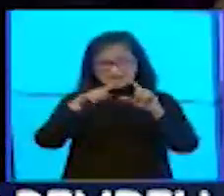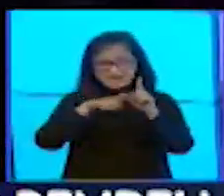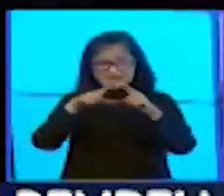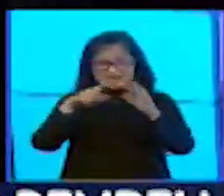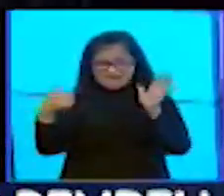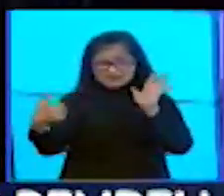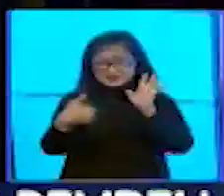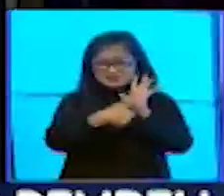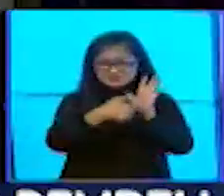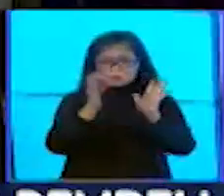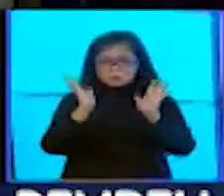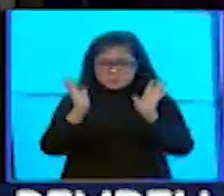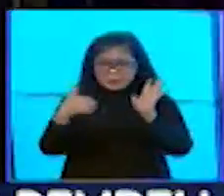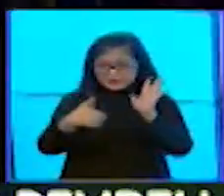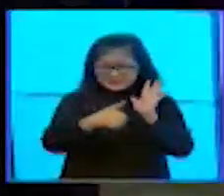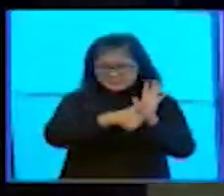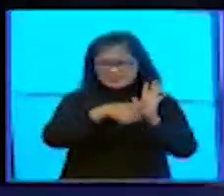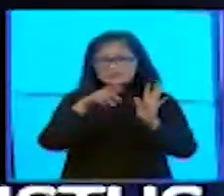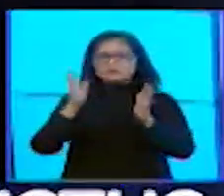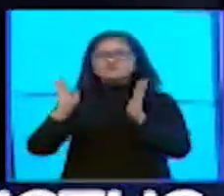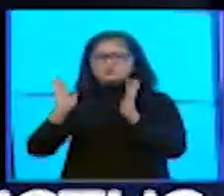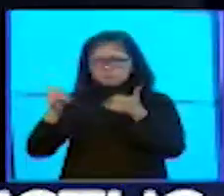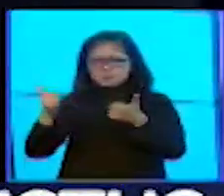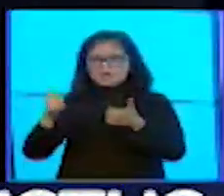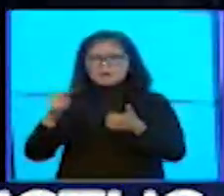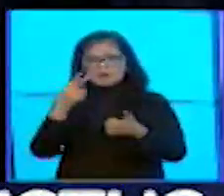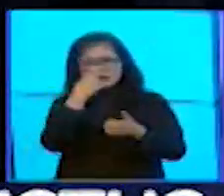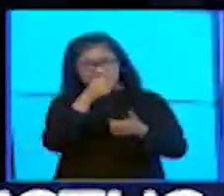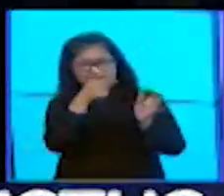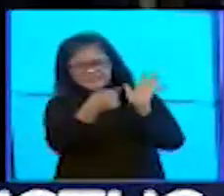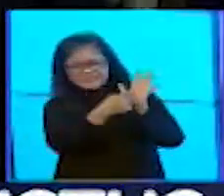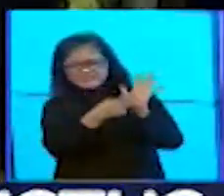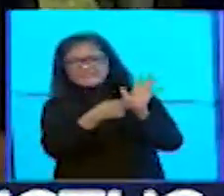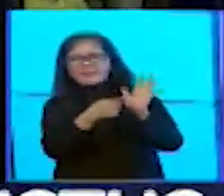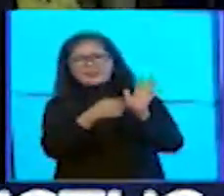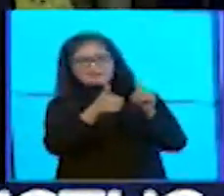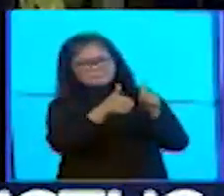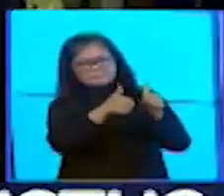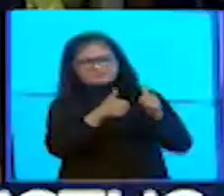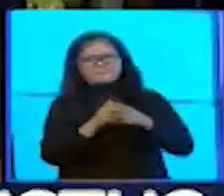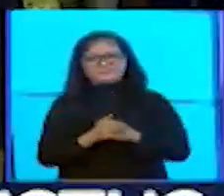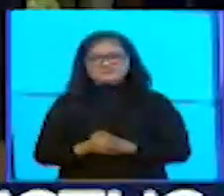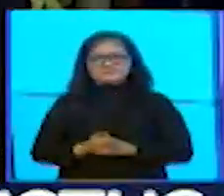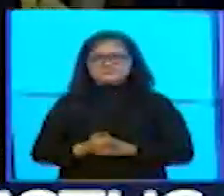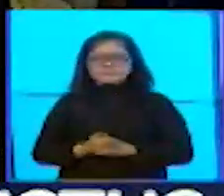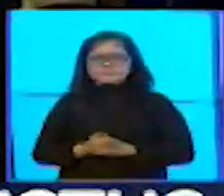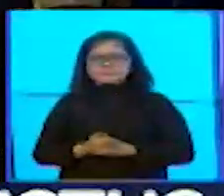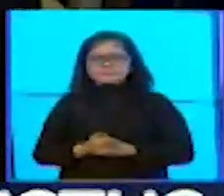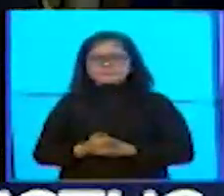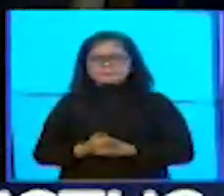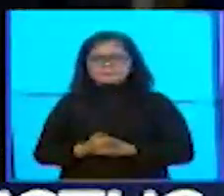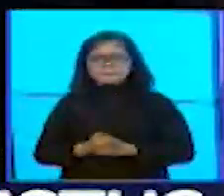ini sudah ditempelkan stiker vaksinasi, Bu? Oh, sudah. Sudah. Oh, di atas itu, iya, sudah. Kalau boleh tahu, Ibu, kemarin untuk